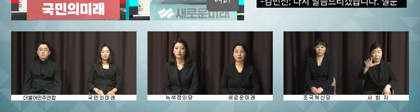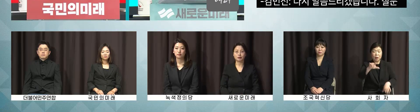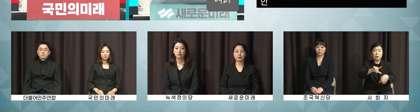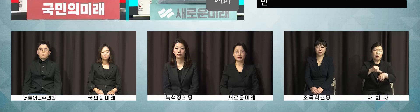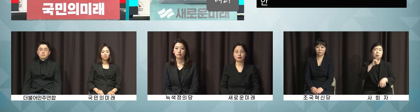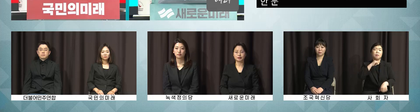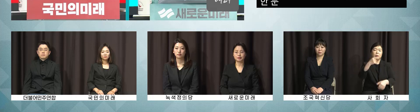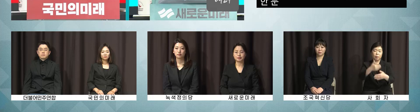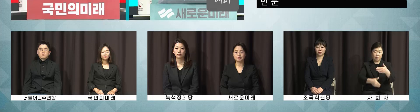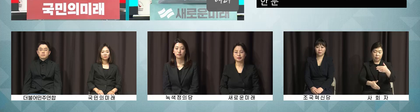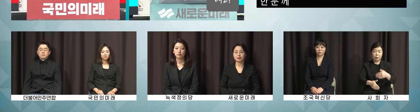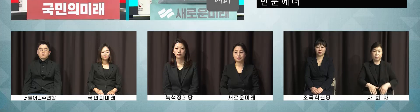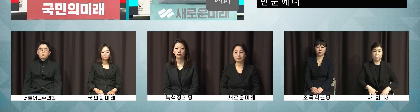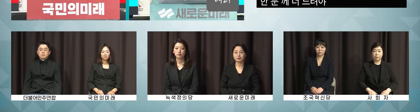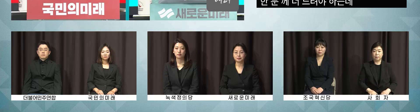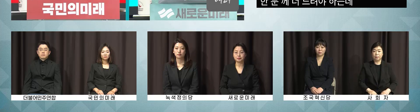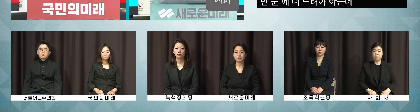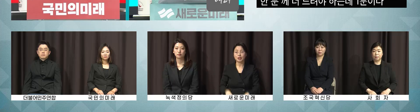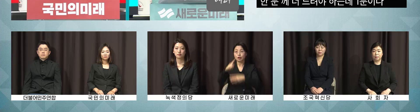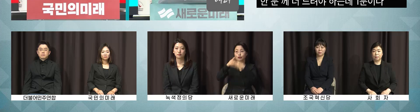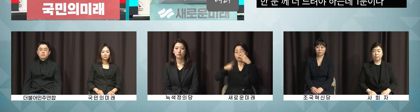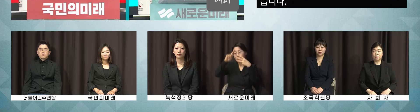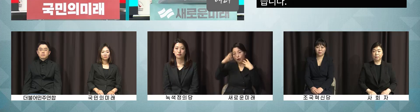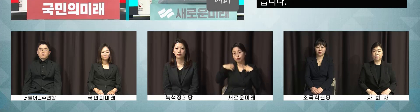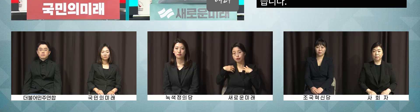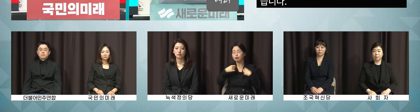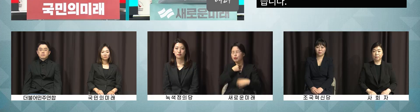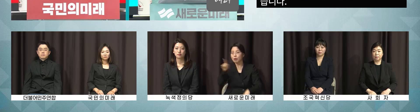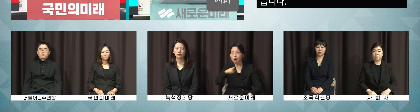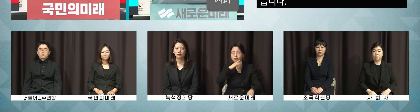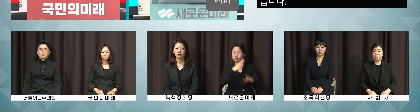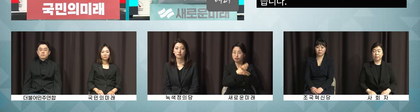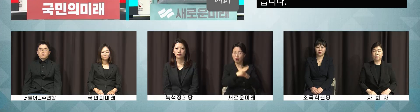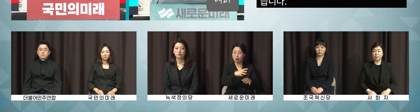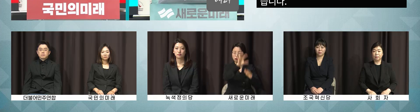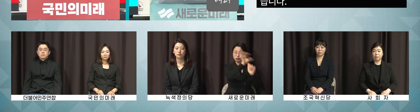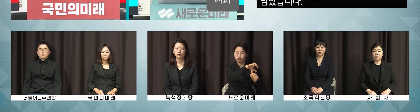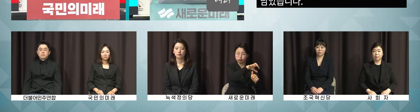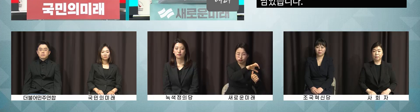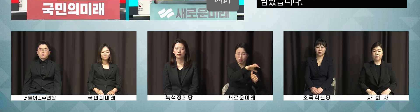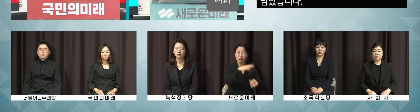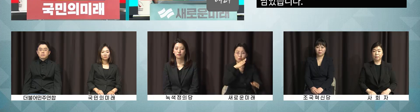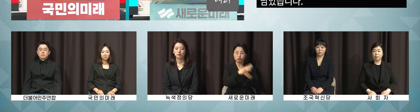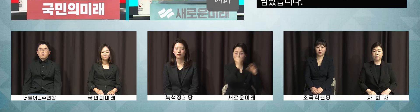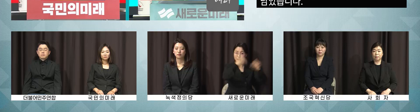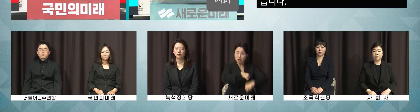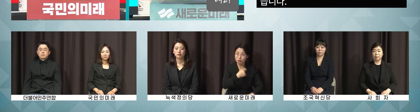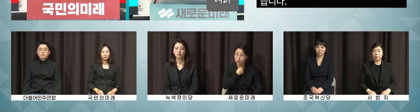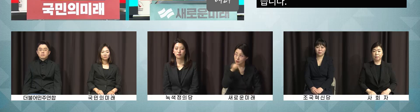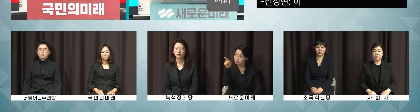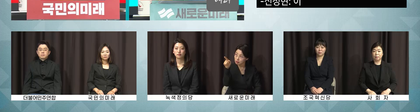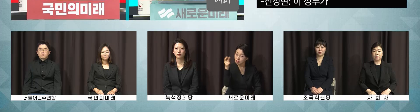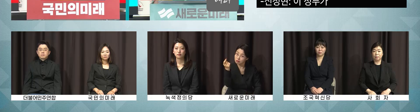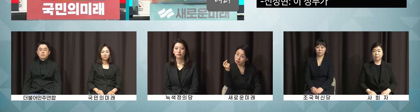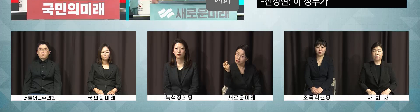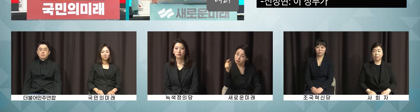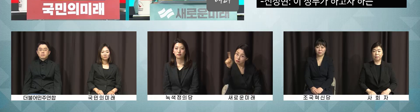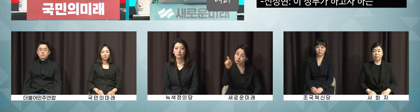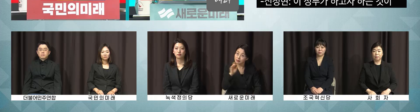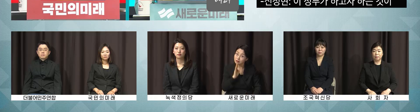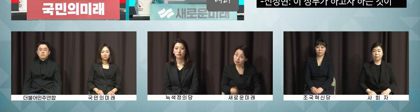1분여 남았습니다. 알겠습니다. 이 정부가 하고자 하는 것이 오직 북한의 고립과 북한의 몰락, 이것이 대북 정책인지 여쭤보고